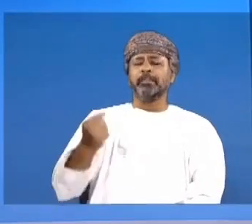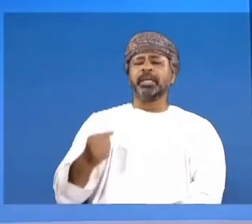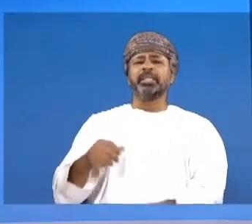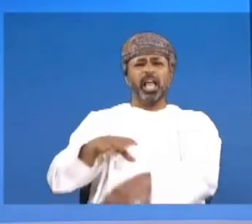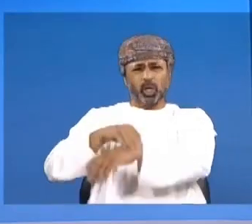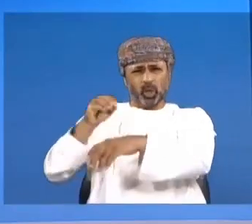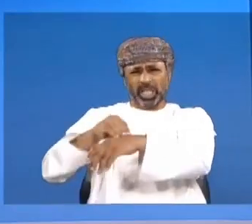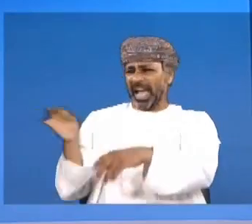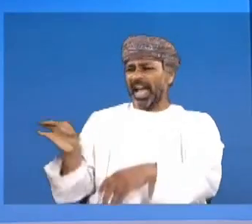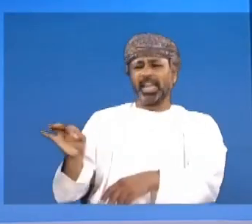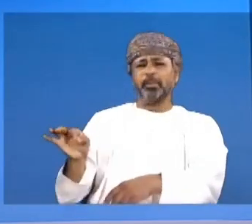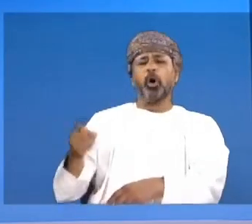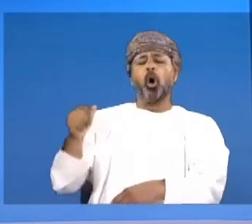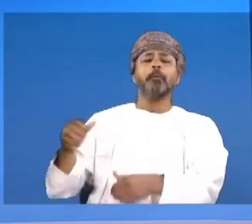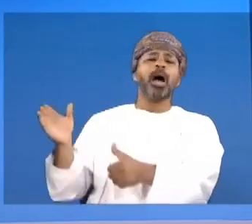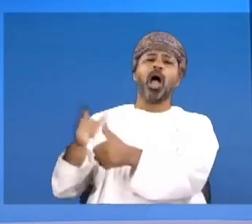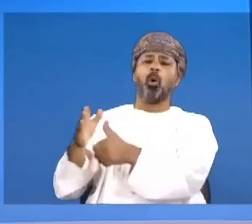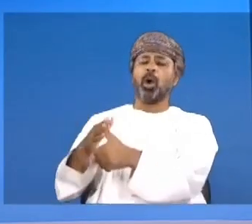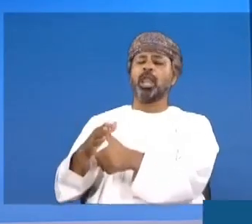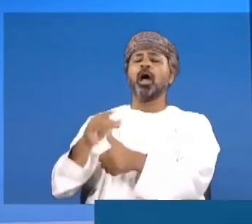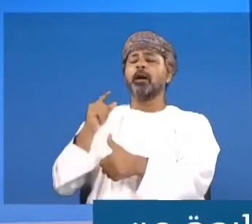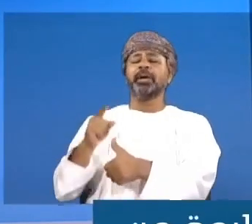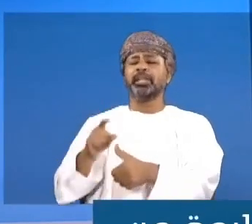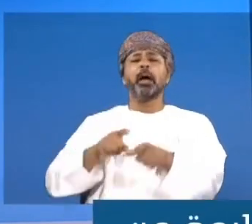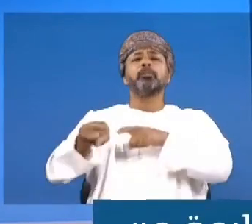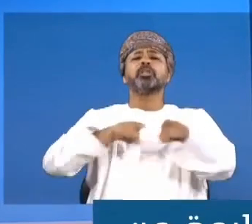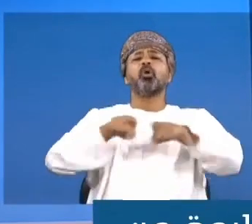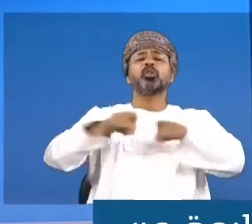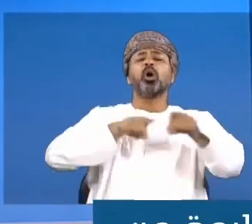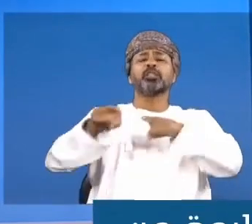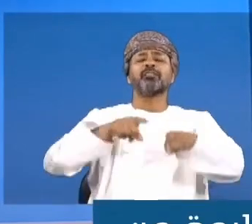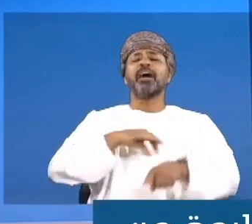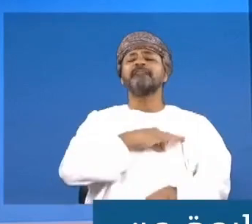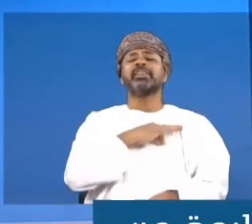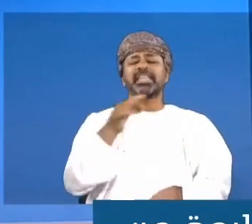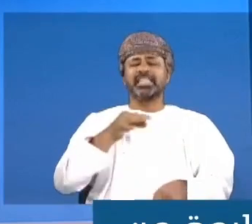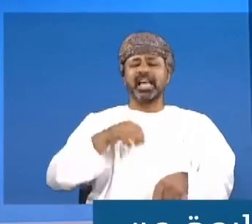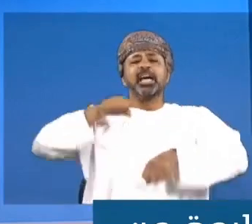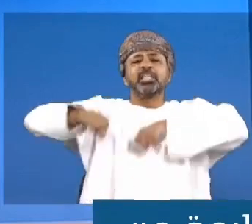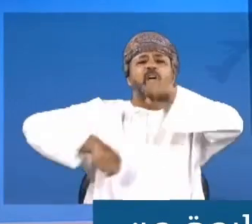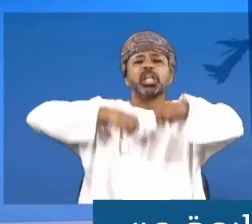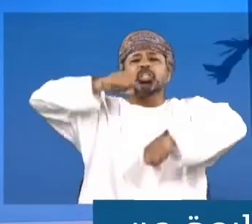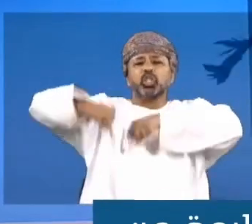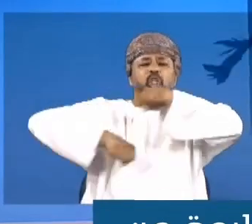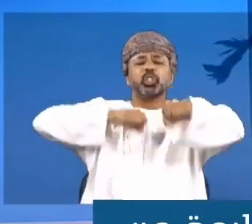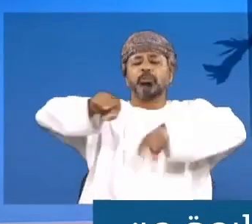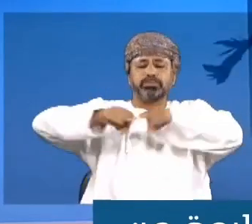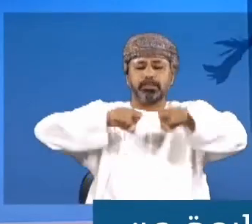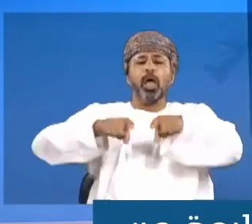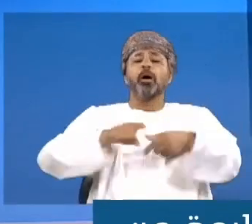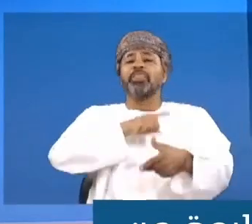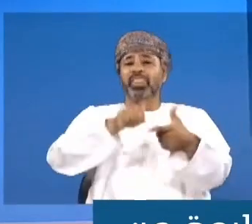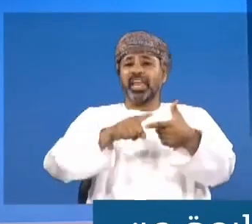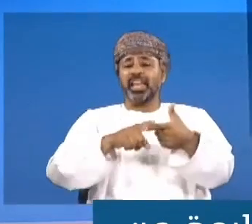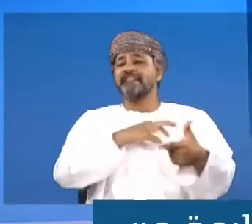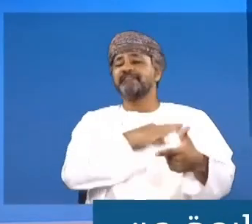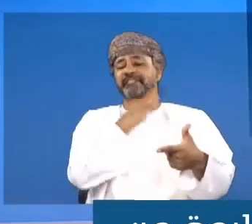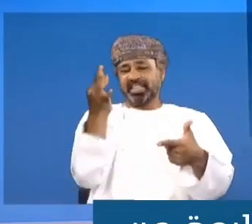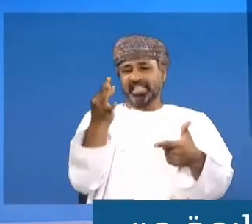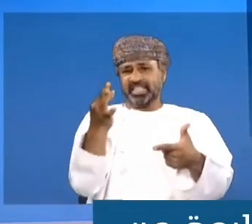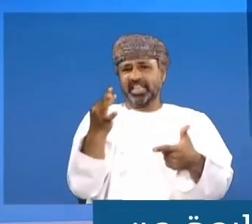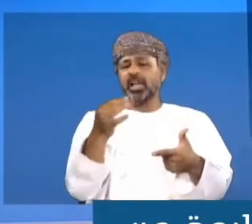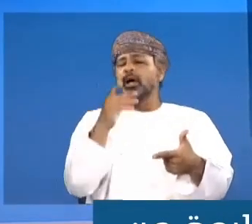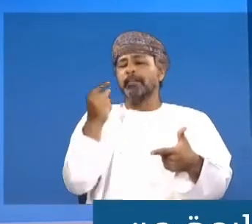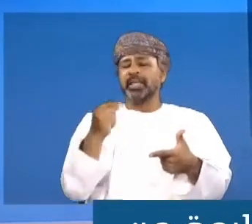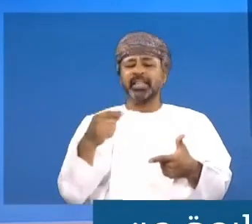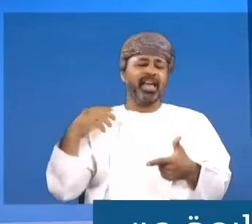بريموز روغليتش المركز الأول في المرحلة الرابعة من طواف فرنسا للدراجات الهوائية، فيما حافظ الفرنسي جوليان ألافيليب